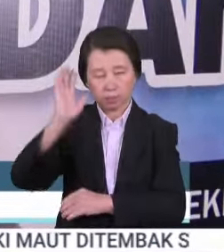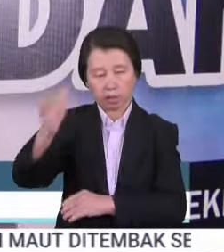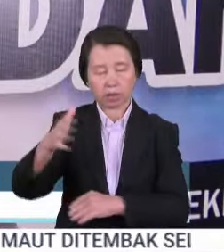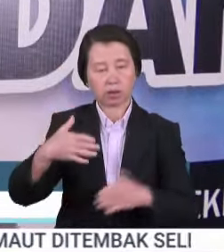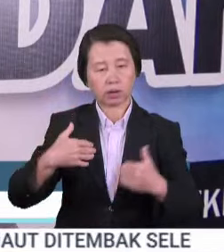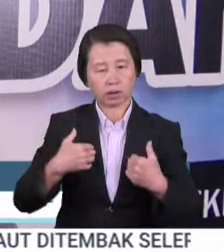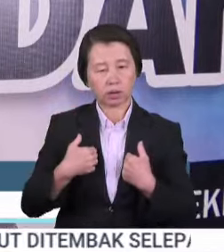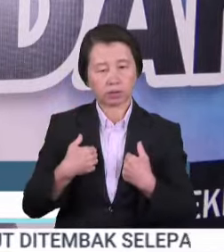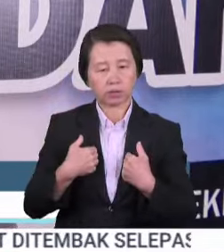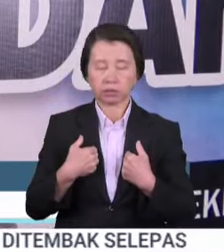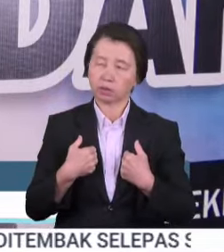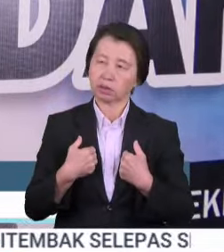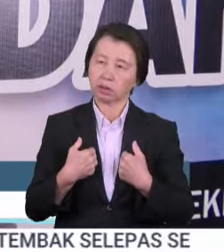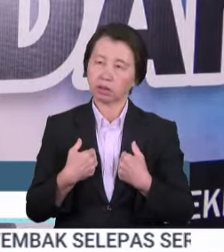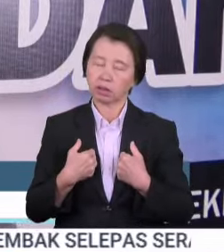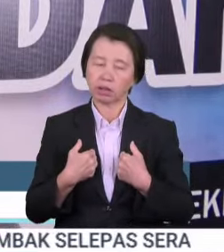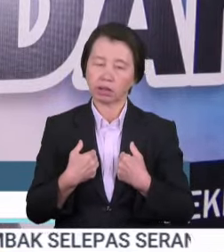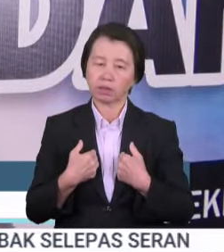akan